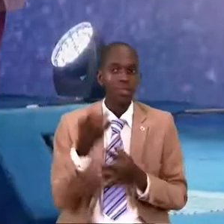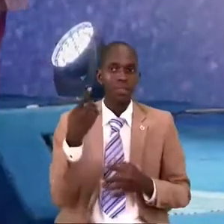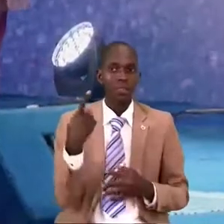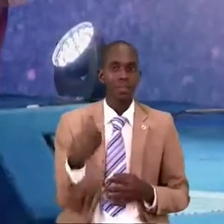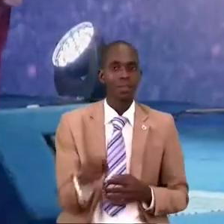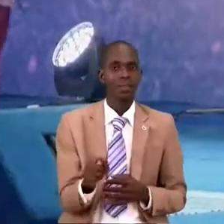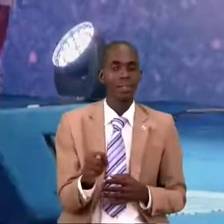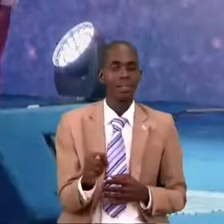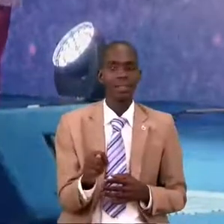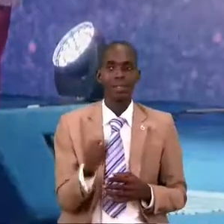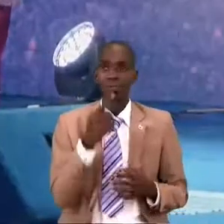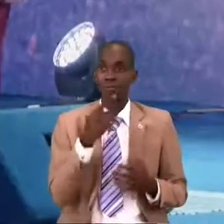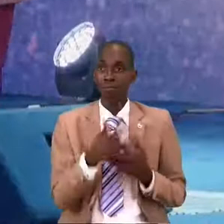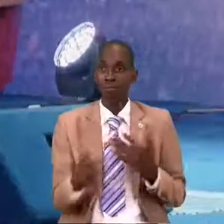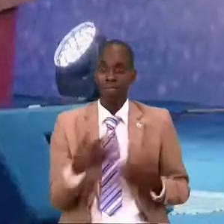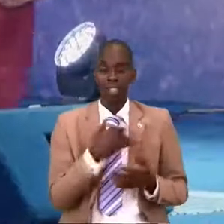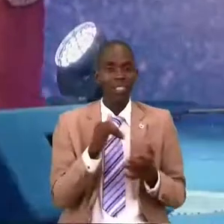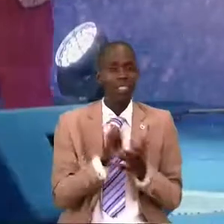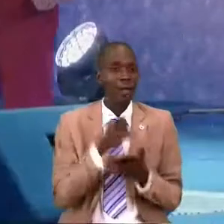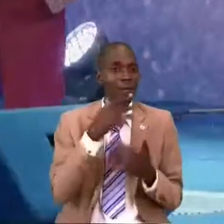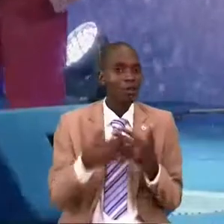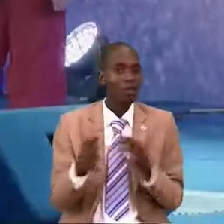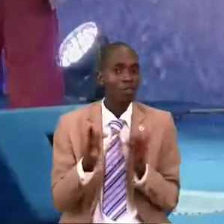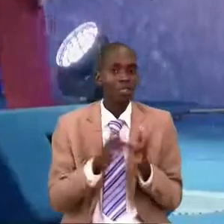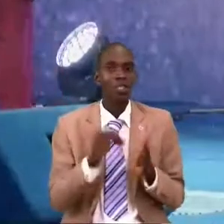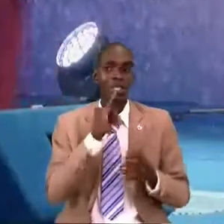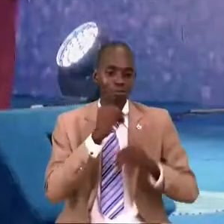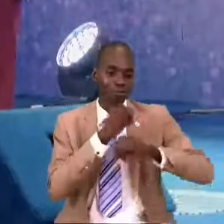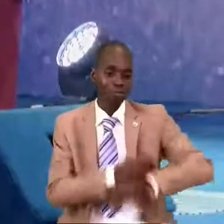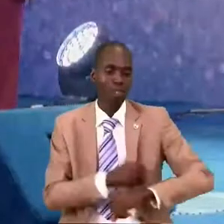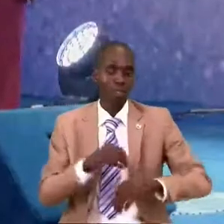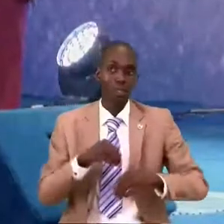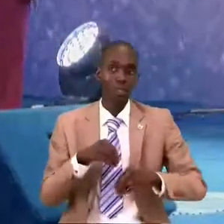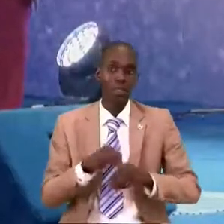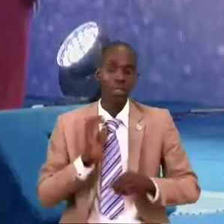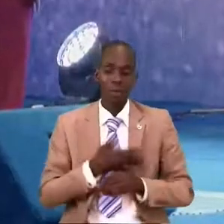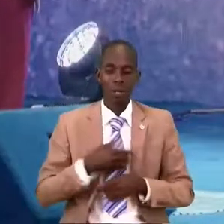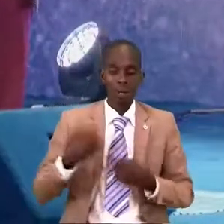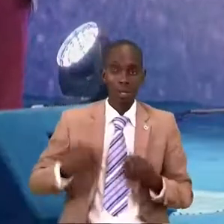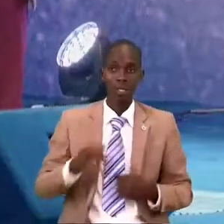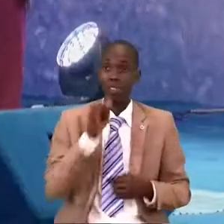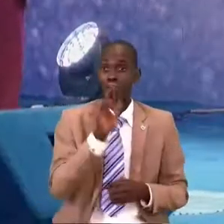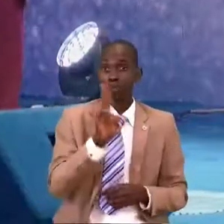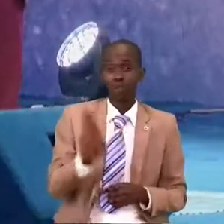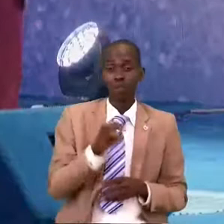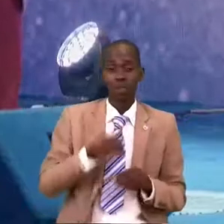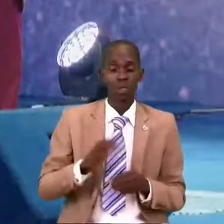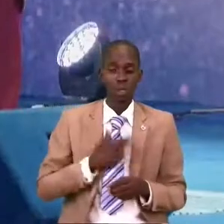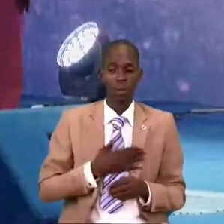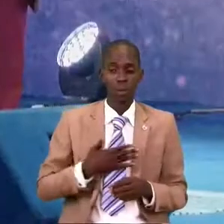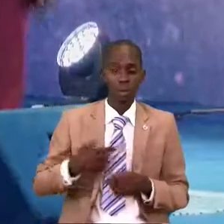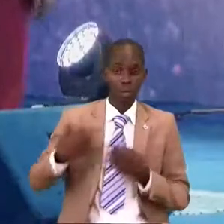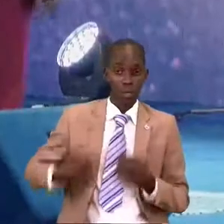appliqué par la foi à notre situation, alors ce sang va nous